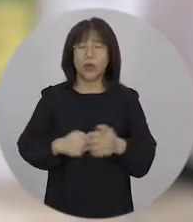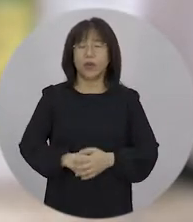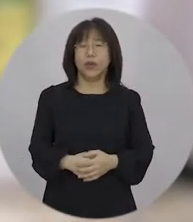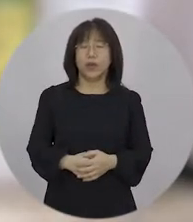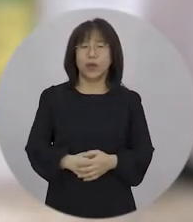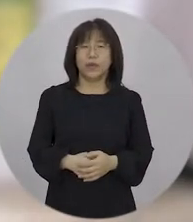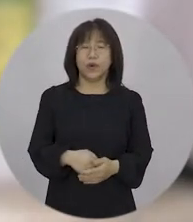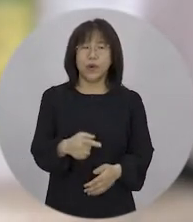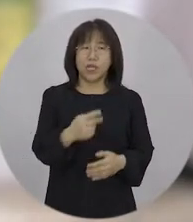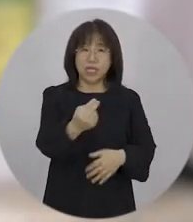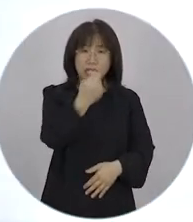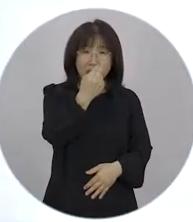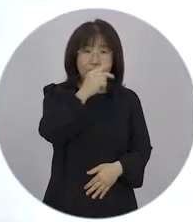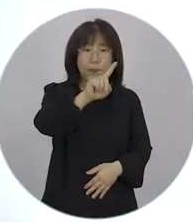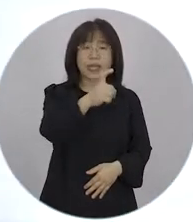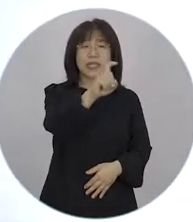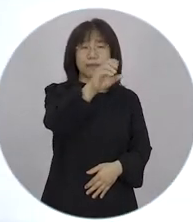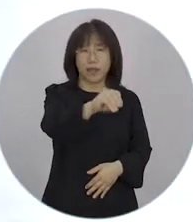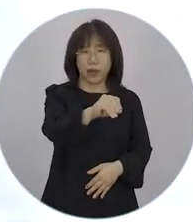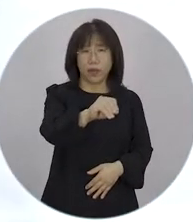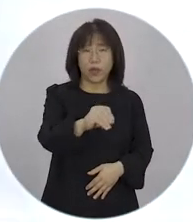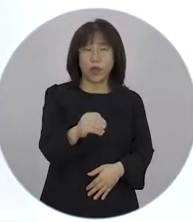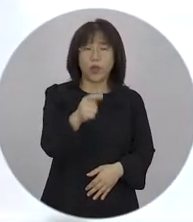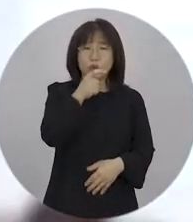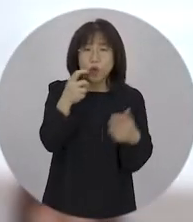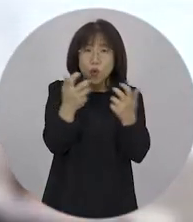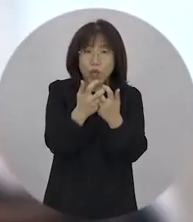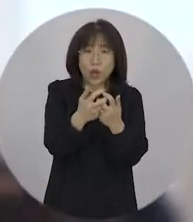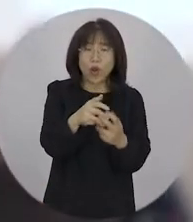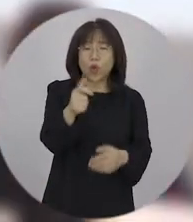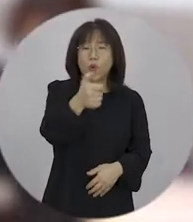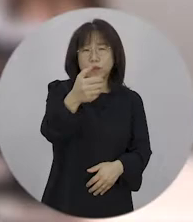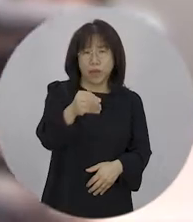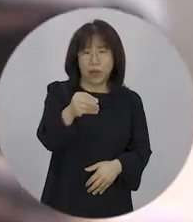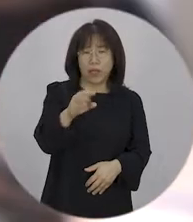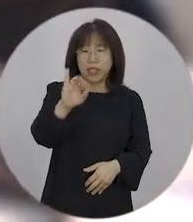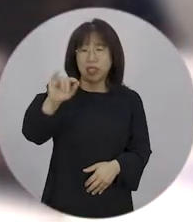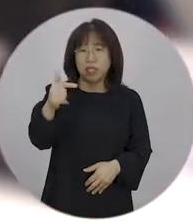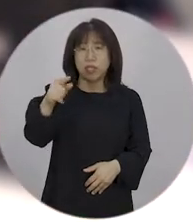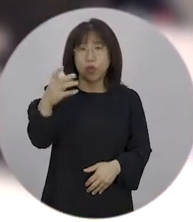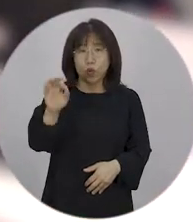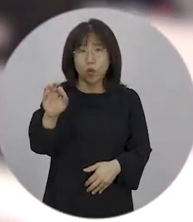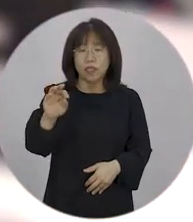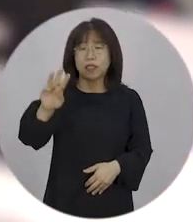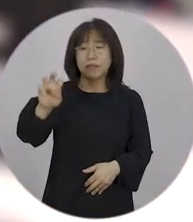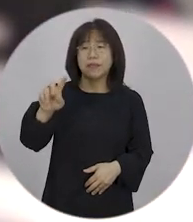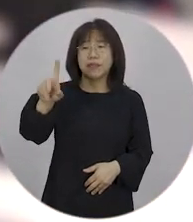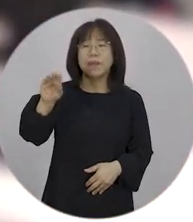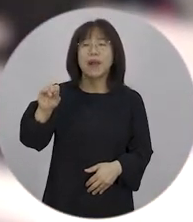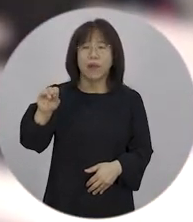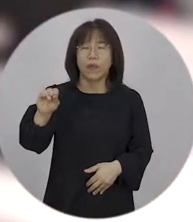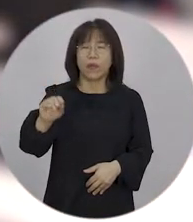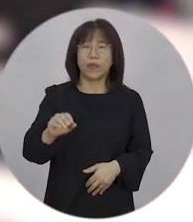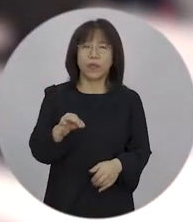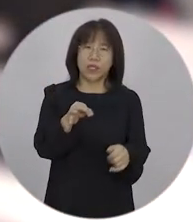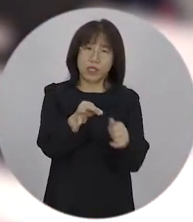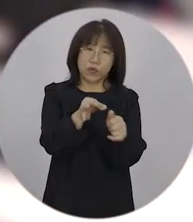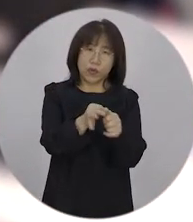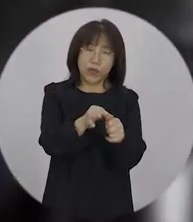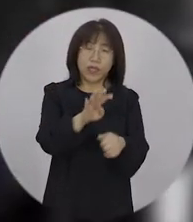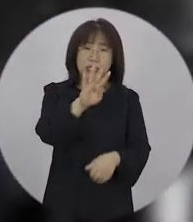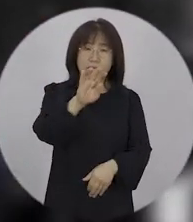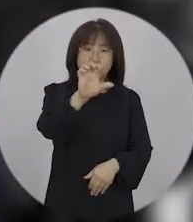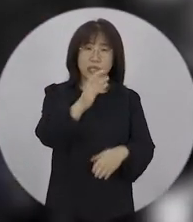경우 신선배아 최대 110만 원이며 동결배아 최대 50만 원, 인공수정은 최대 31만 원입니다.